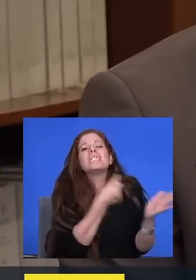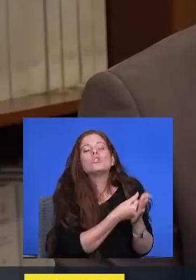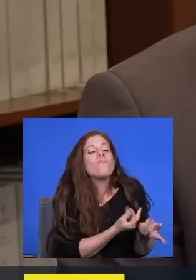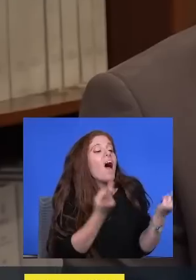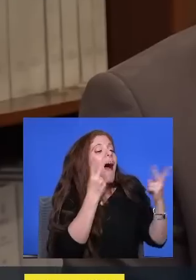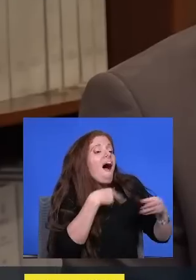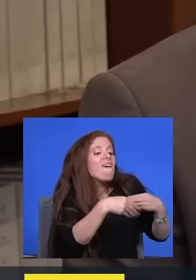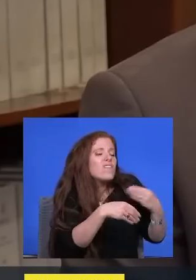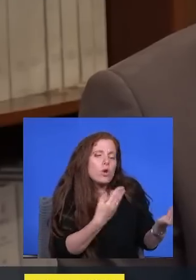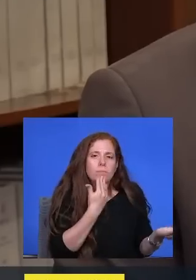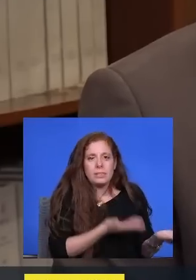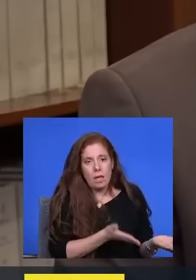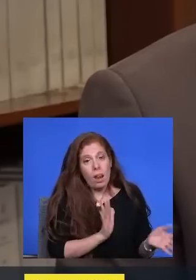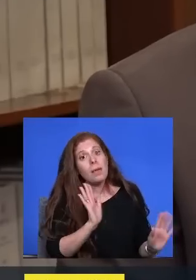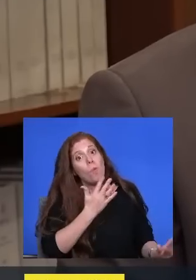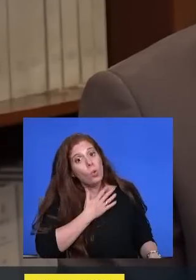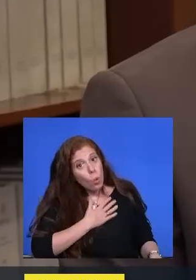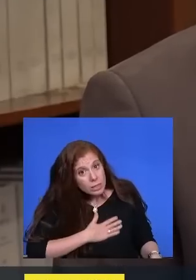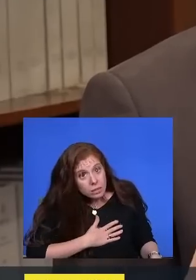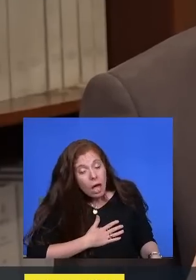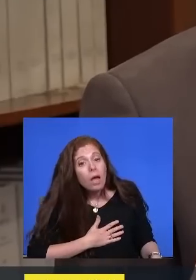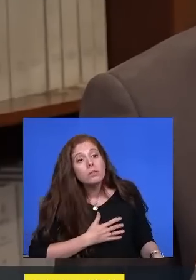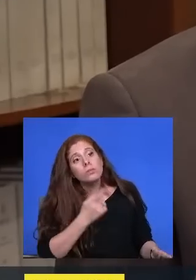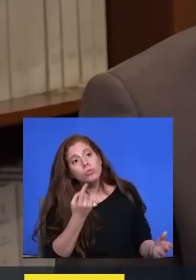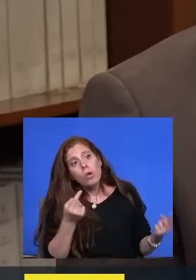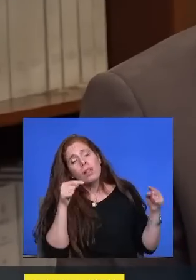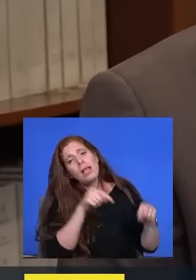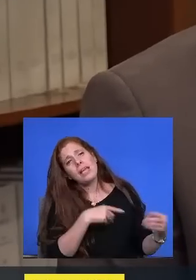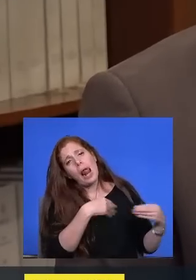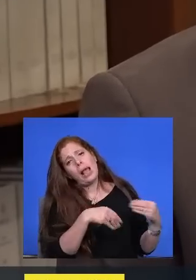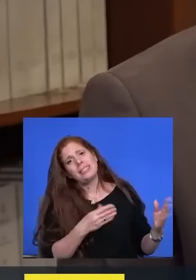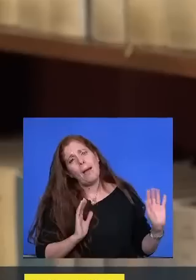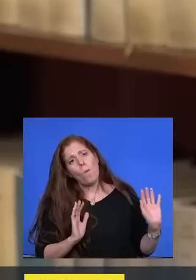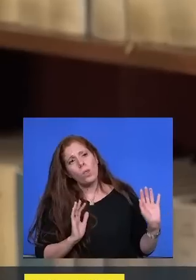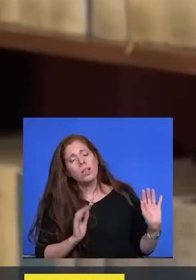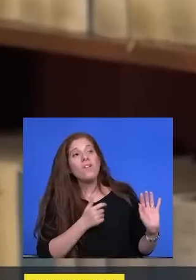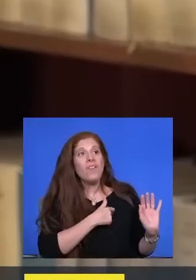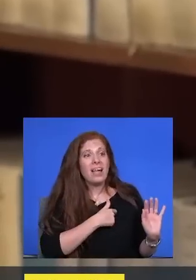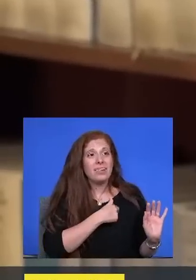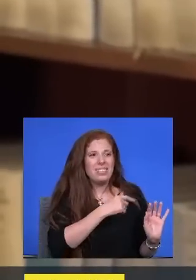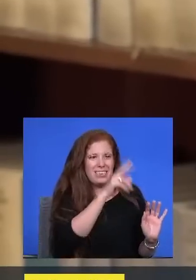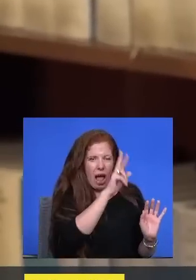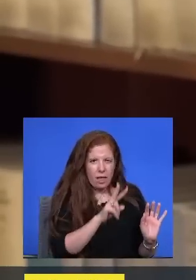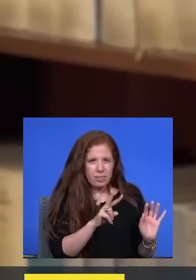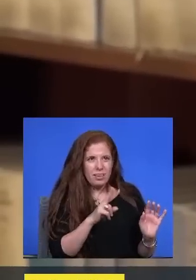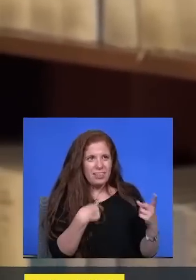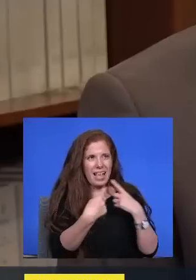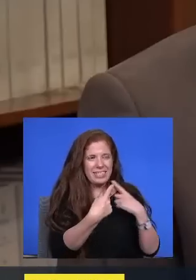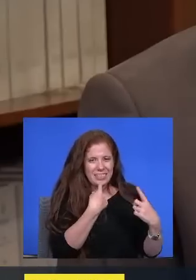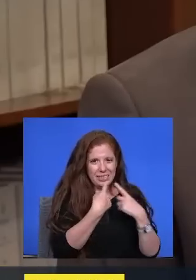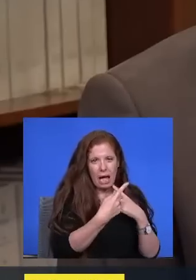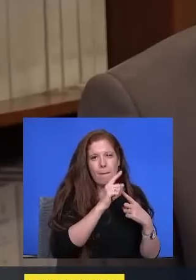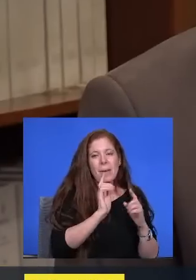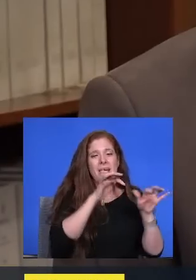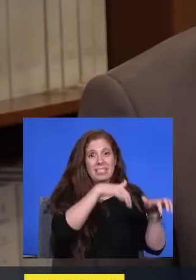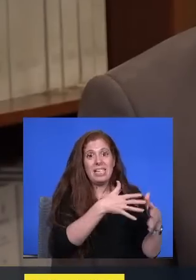בישראל. היא מאוד רוצה שנגיע להסכמות. ואני קראתי תמליל השיחה בין נשיא ארצות הברית